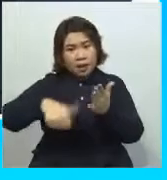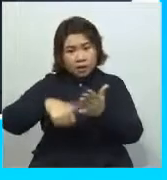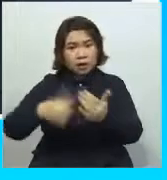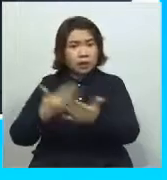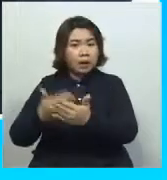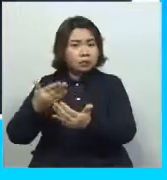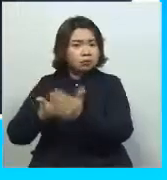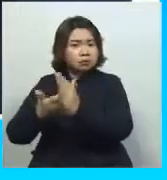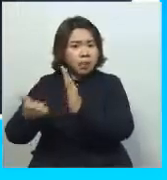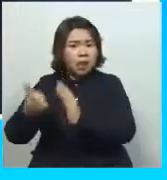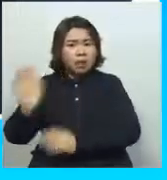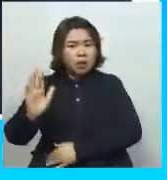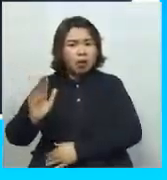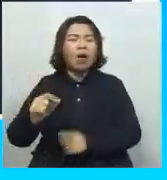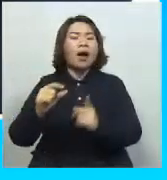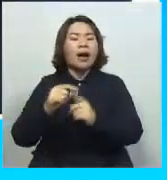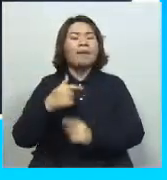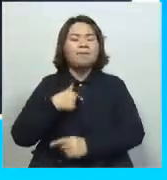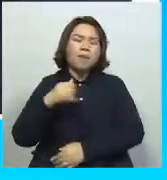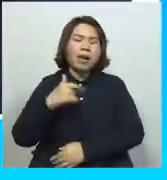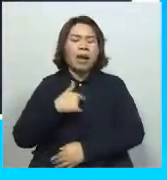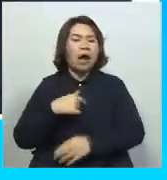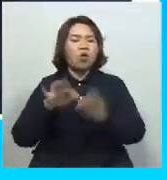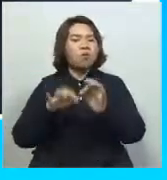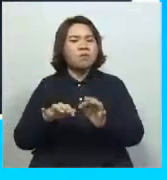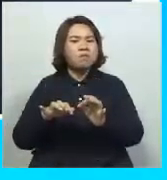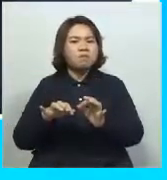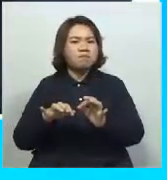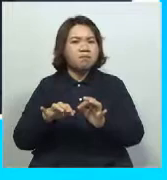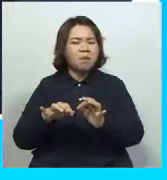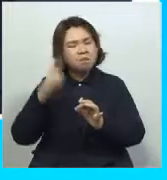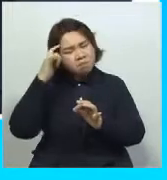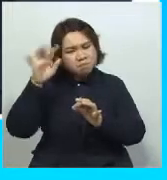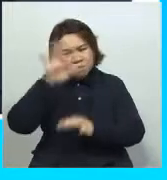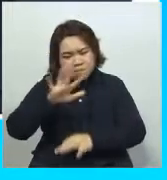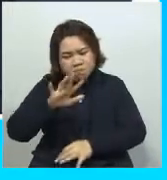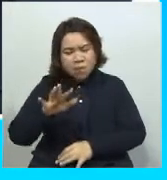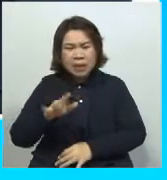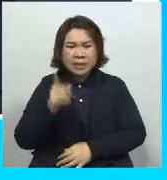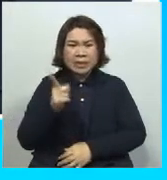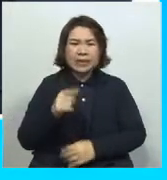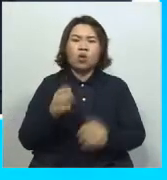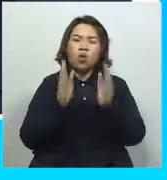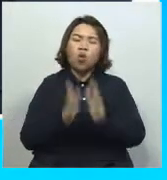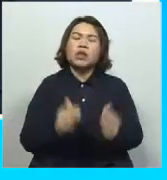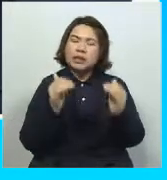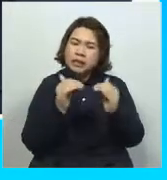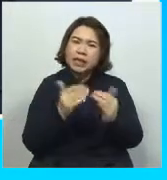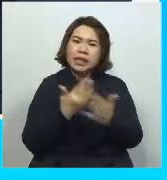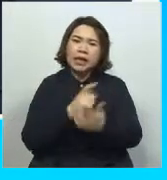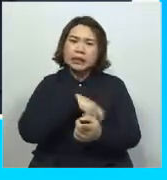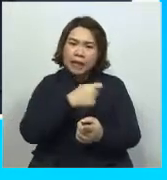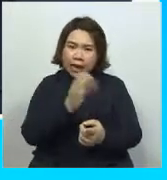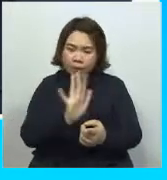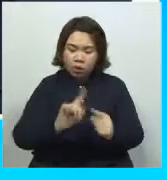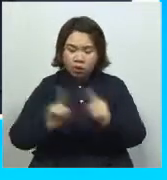ราชการต้นสังกัดเนี่ยเขาไปใช้คำอย่างนี้จริงๆแล้วก็คือควรจะต้องบอกว่าผู้มีสิทธิ์ไม่ต้องสำรองจ่ายเงินไปนะ